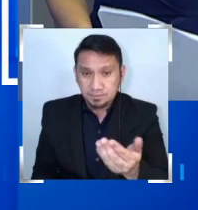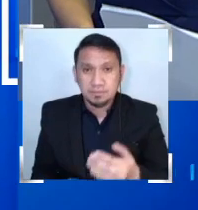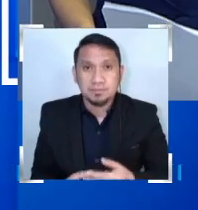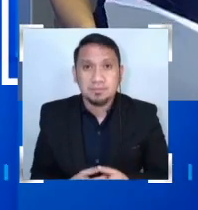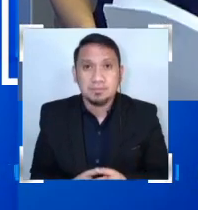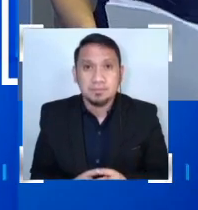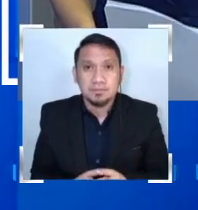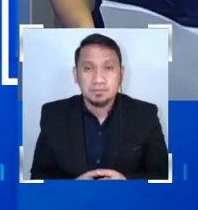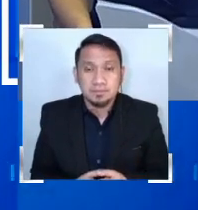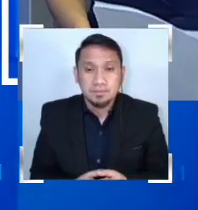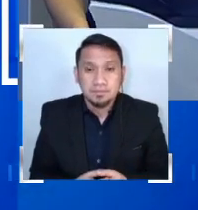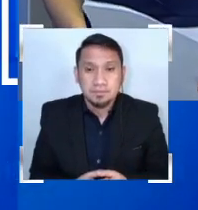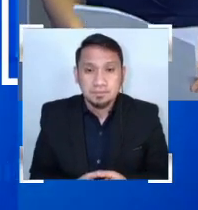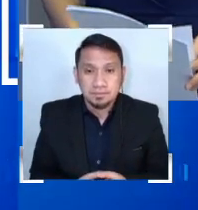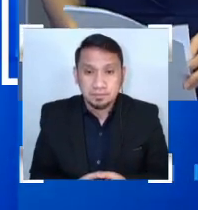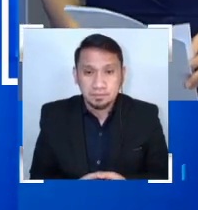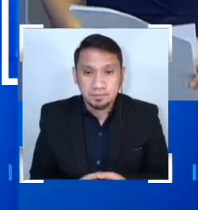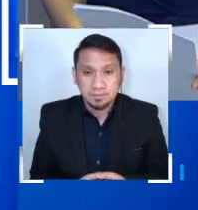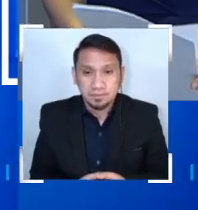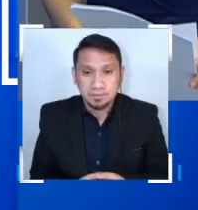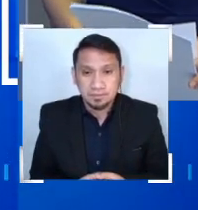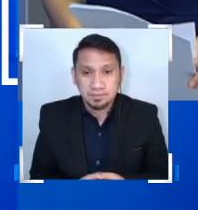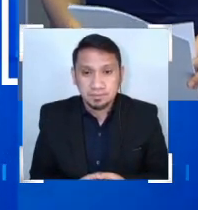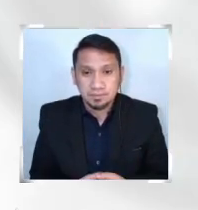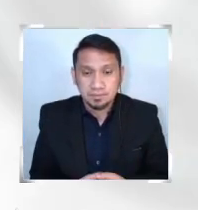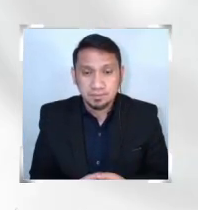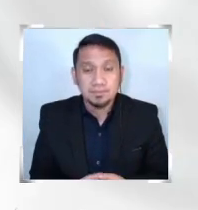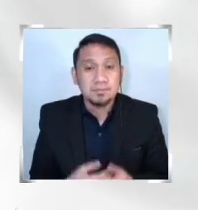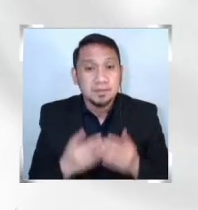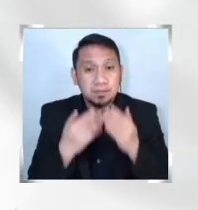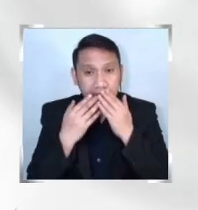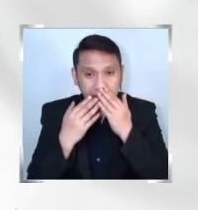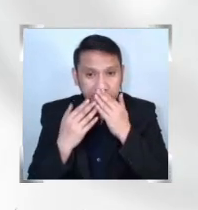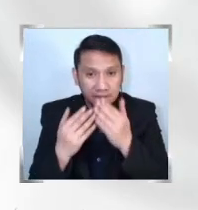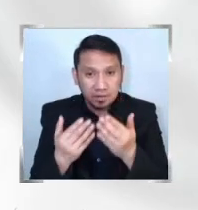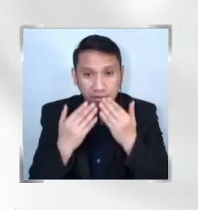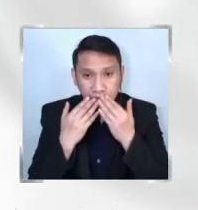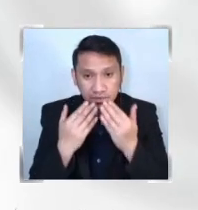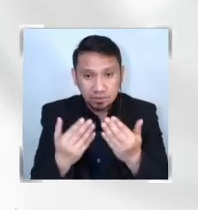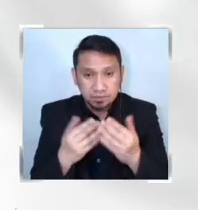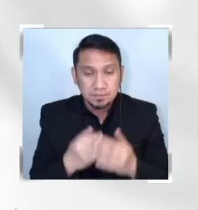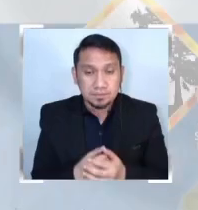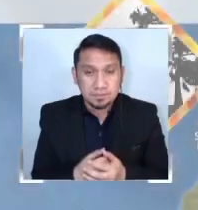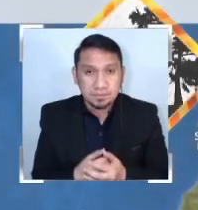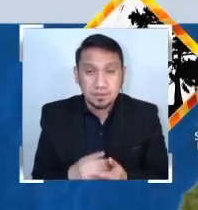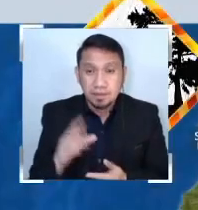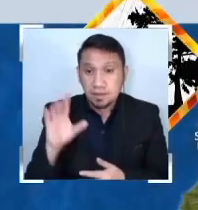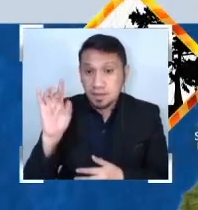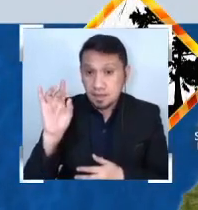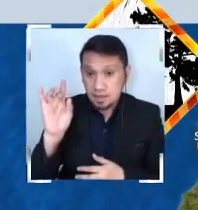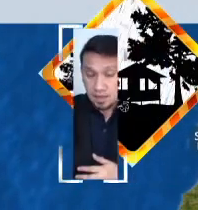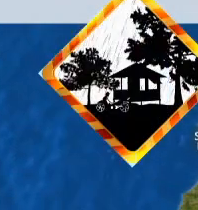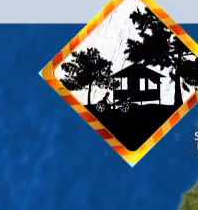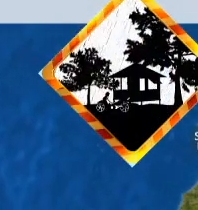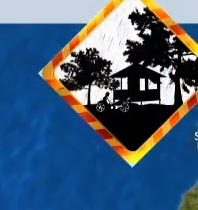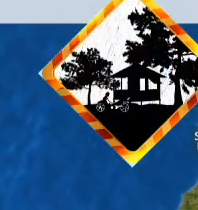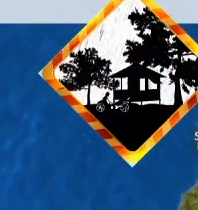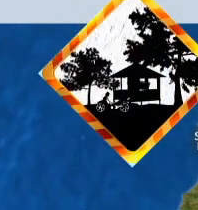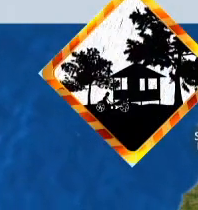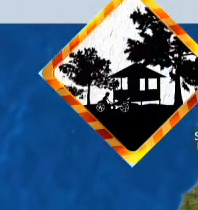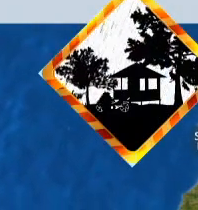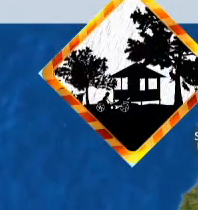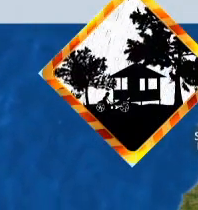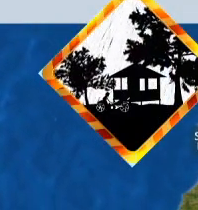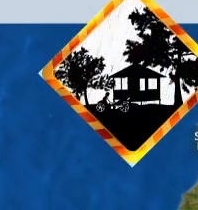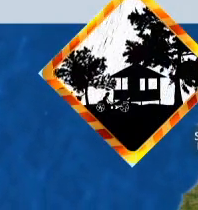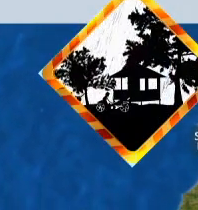Cruz. Mangtani! Salamat, Pia. O mga puso, base po sa 8 PM bulletin ng PAGASA, eh nakataas pa rin ang signal number